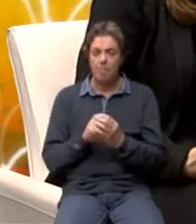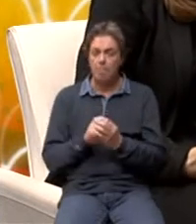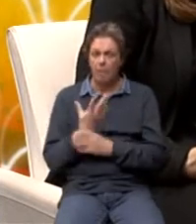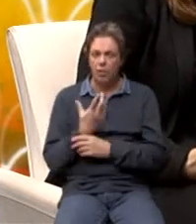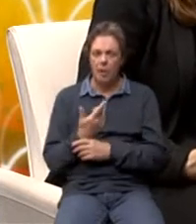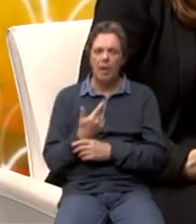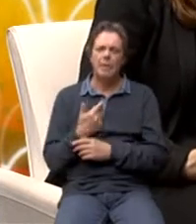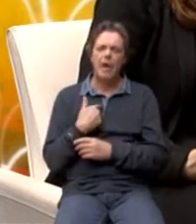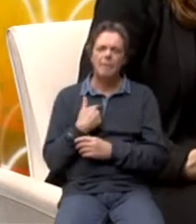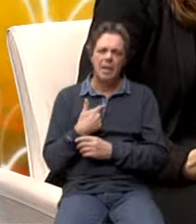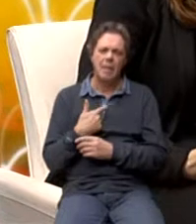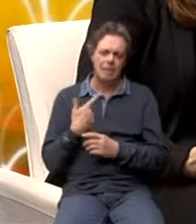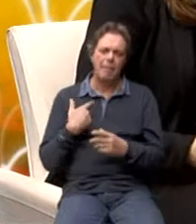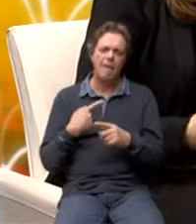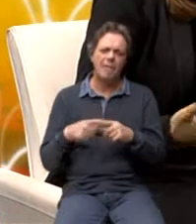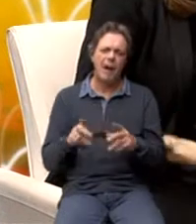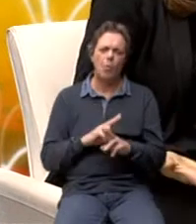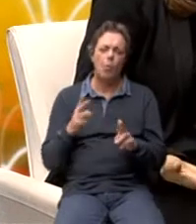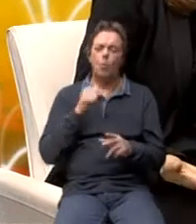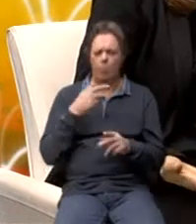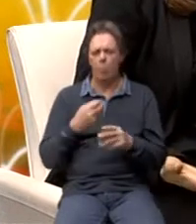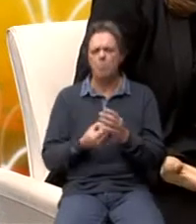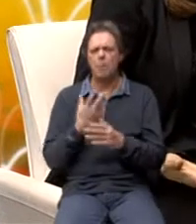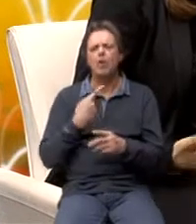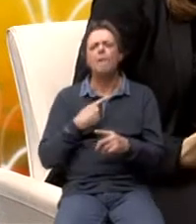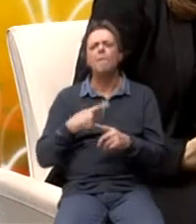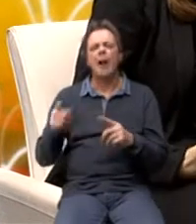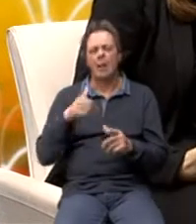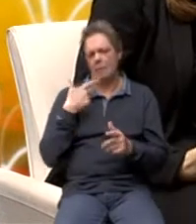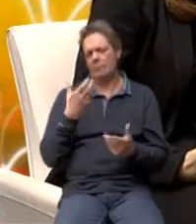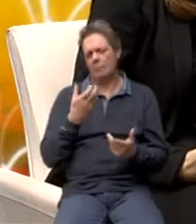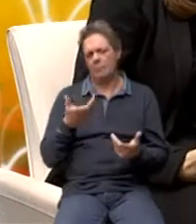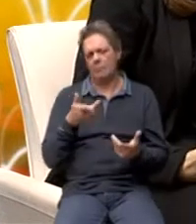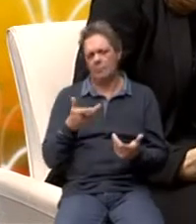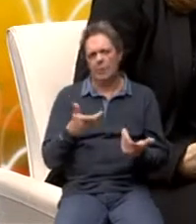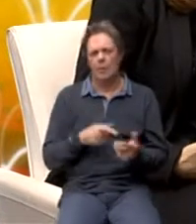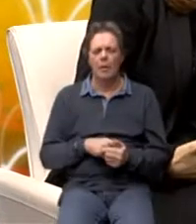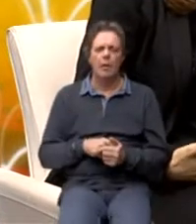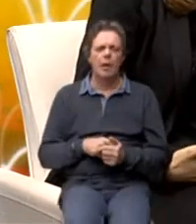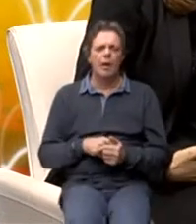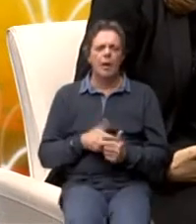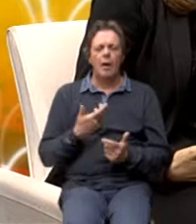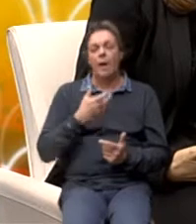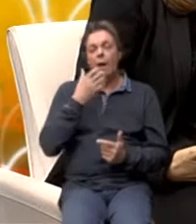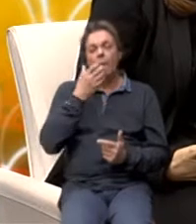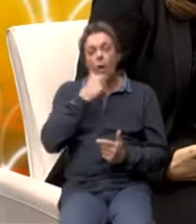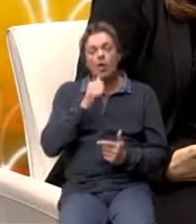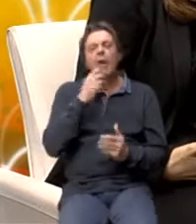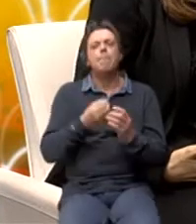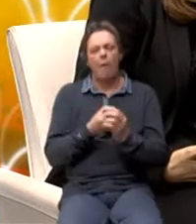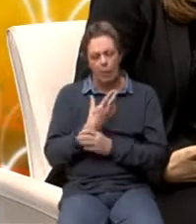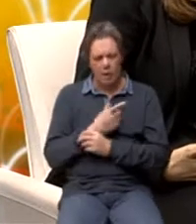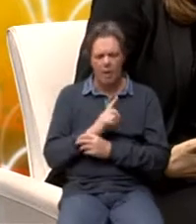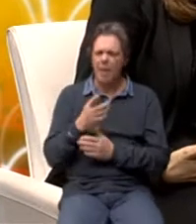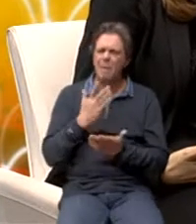da smo jako deficitarni u ekološkoj proizvodnji. To je negdje oko 350 hektara. Stvarno je deficitarno i voće i povrće. To nije samo kod